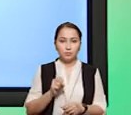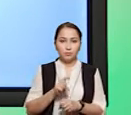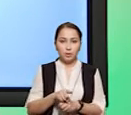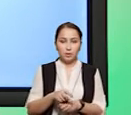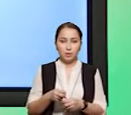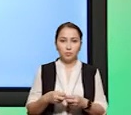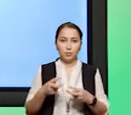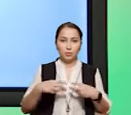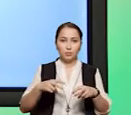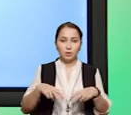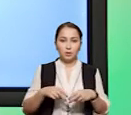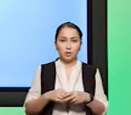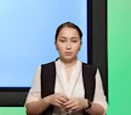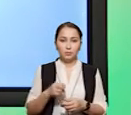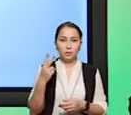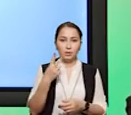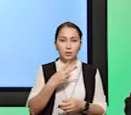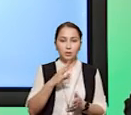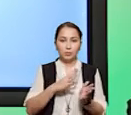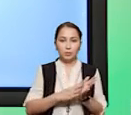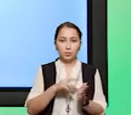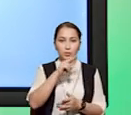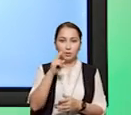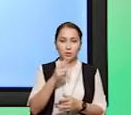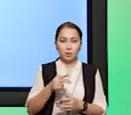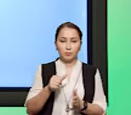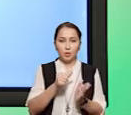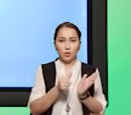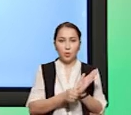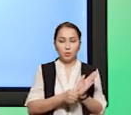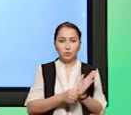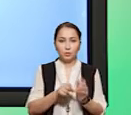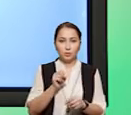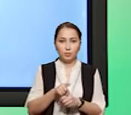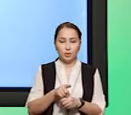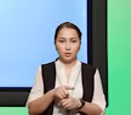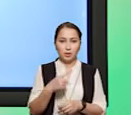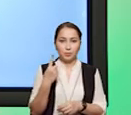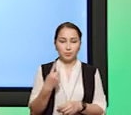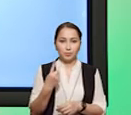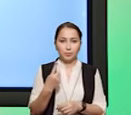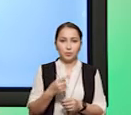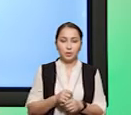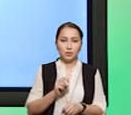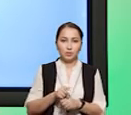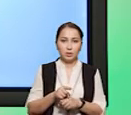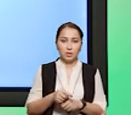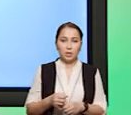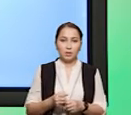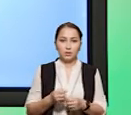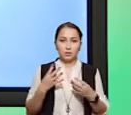ko'ramiz. Darslikning 29-sahifasida 6-mashqni 1-masalasini yechib